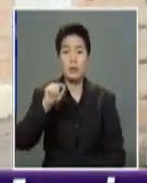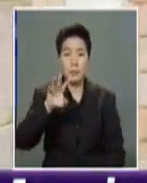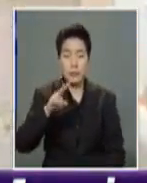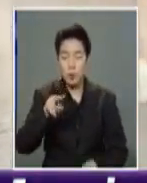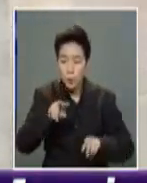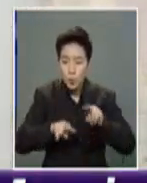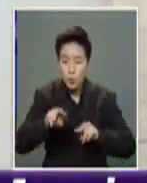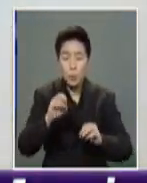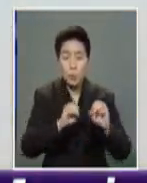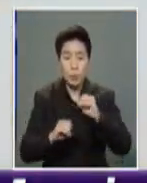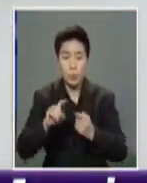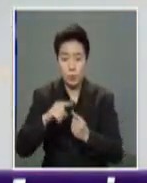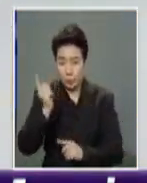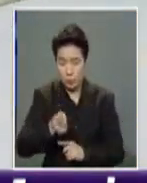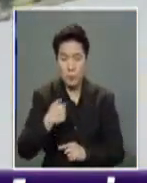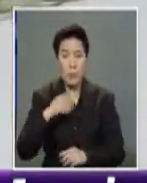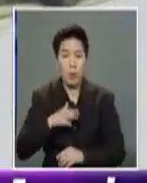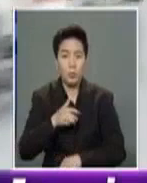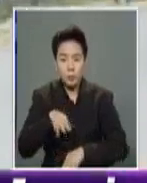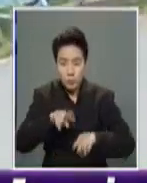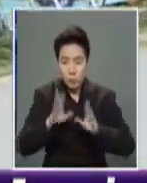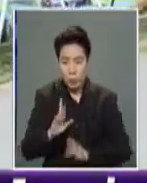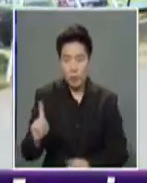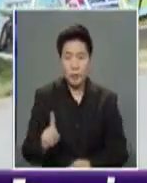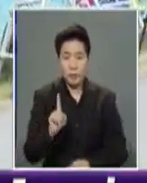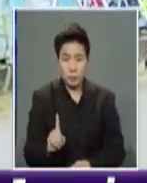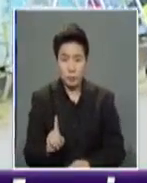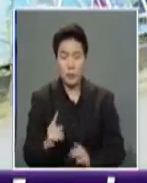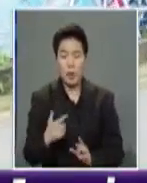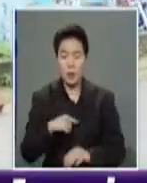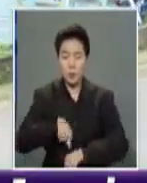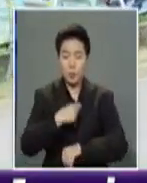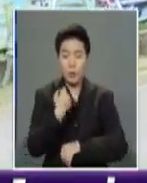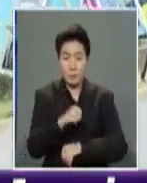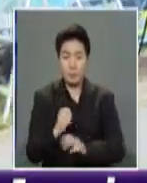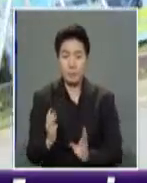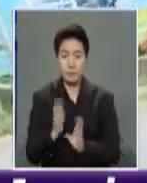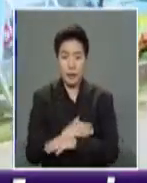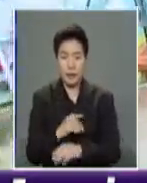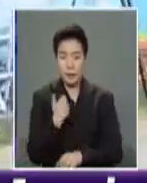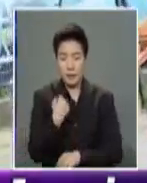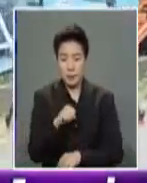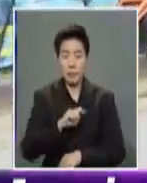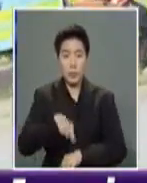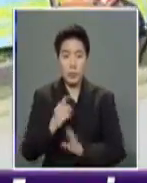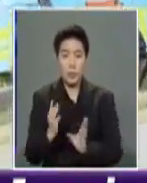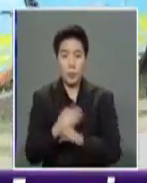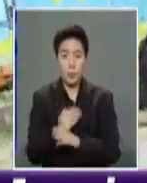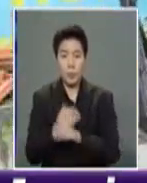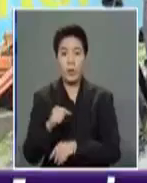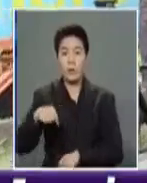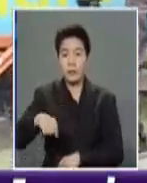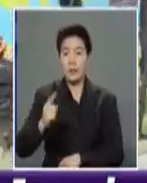อดภัยแล้วก็ปกติเนี่ยจะมีเวรประจำจุดตรวจ1นายเป็นเวรผัดละ10ชั่วโมงนะคะแล้วก็มีการผัดเปลี่ยนเวรกันเมื่อครบกำหนด